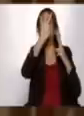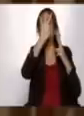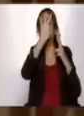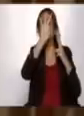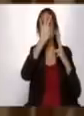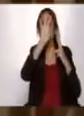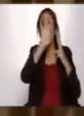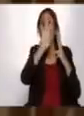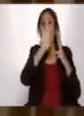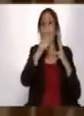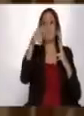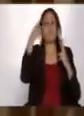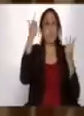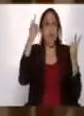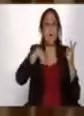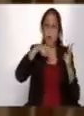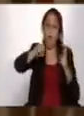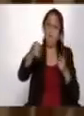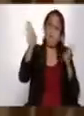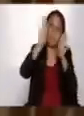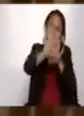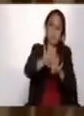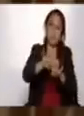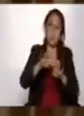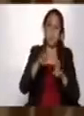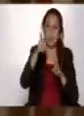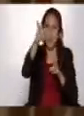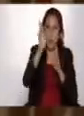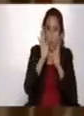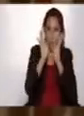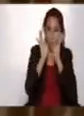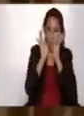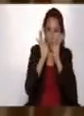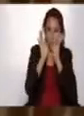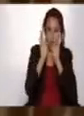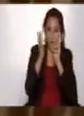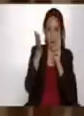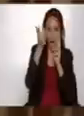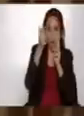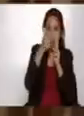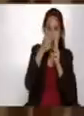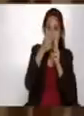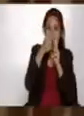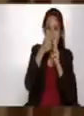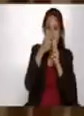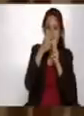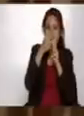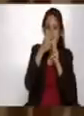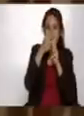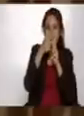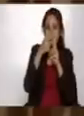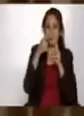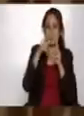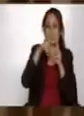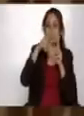ده انا قافله الباب عليا. خدها وطلع. الدسوق خرج بعد ما هي مشيت بربع ساعه. المهم انا